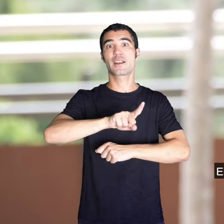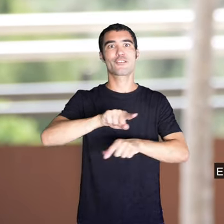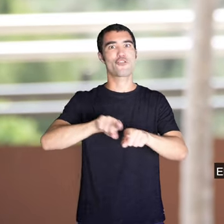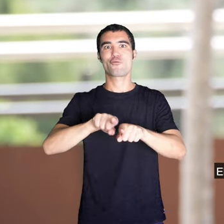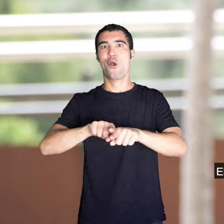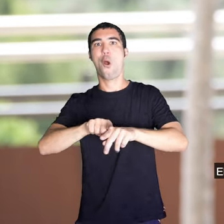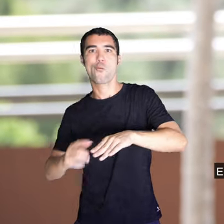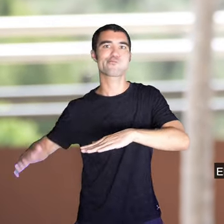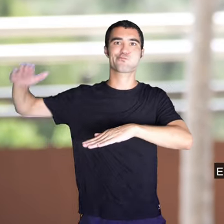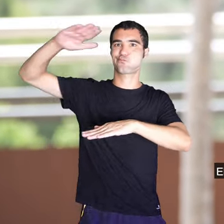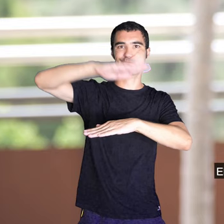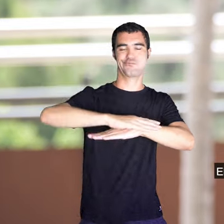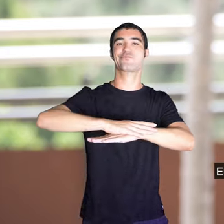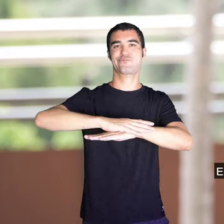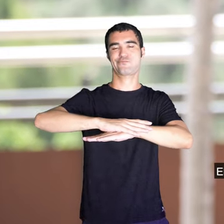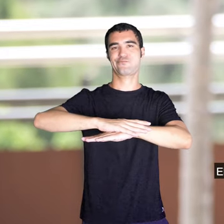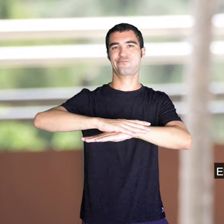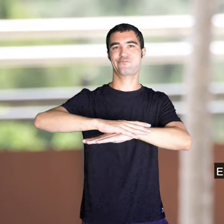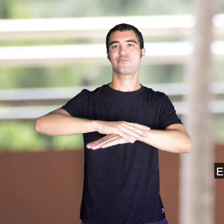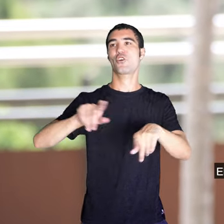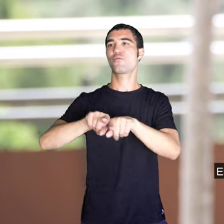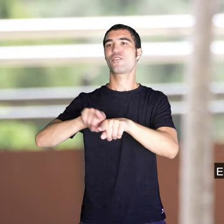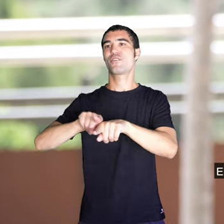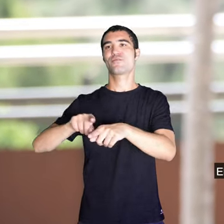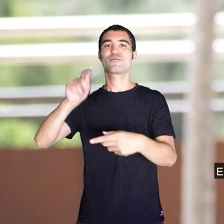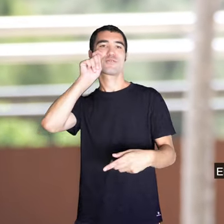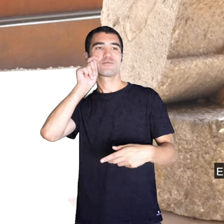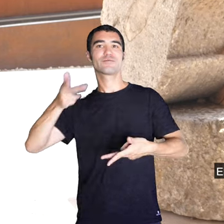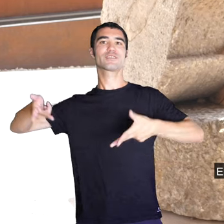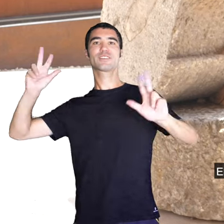s'ha vist superat per aquell recreo